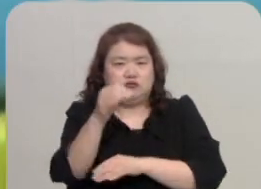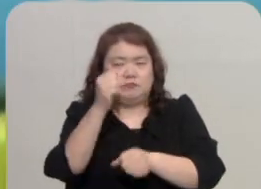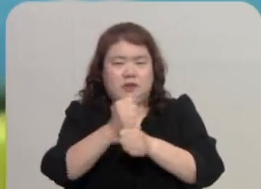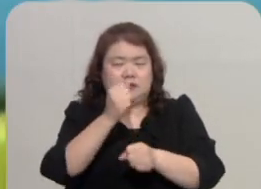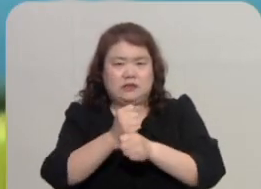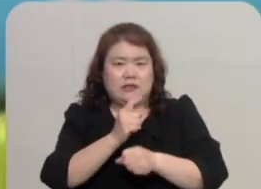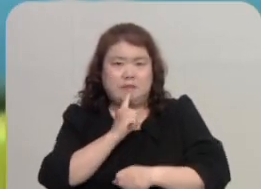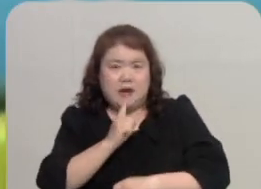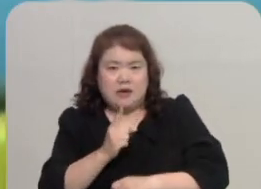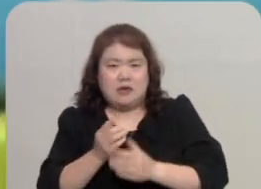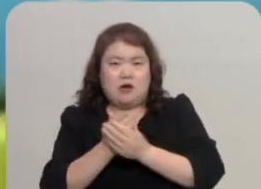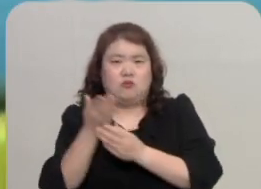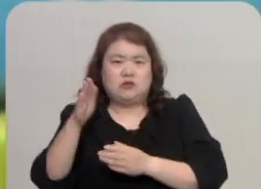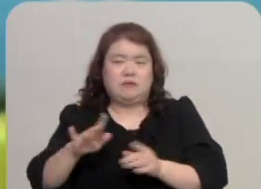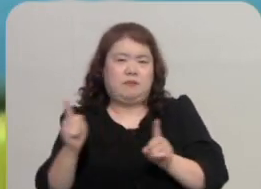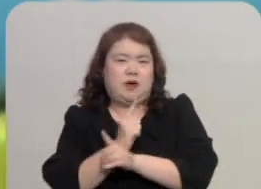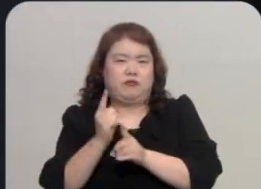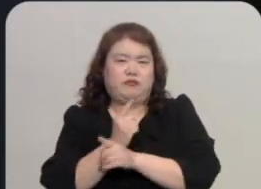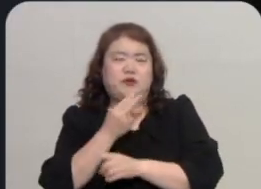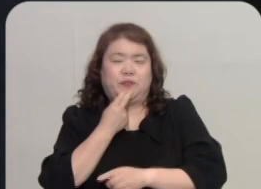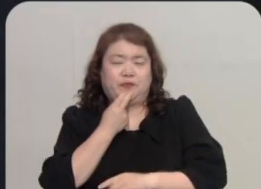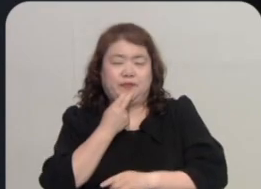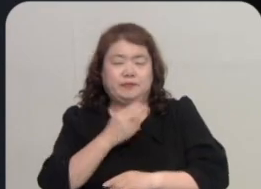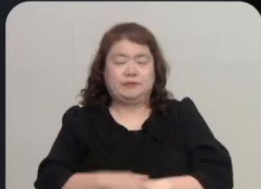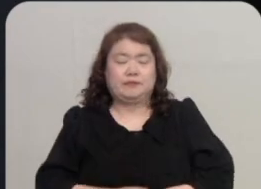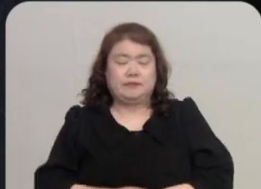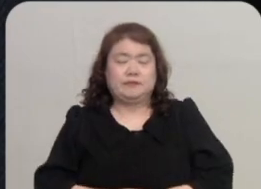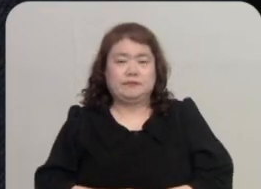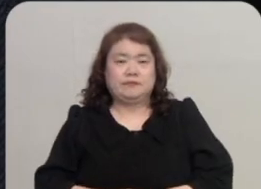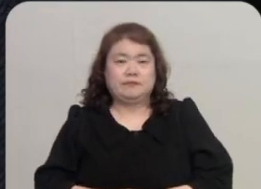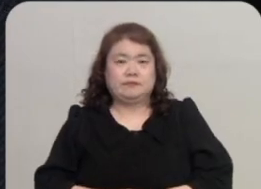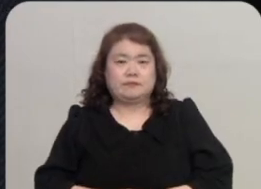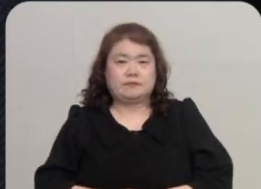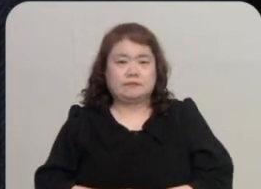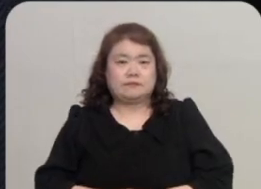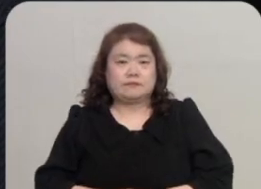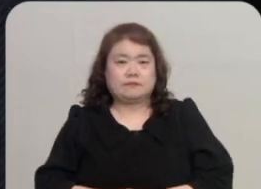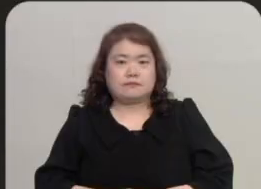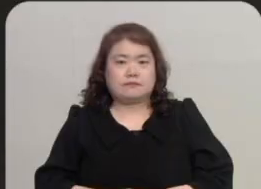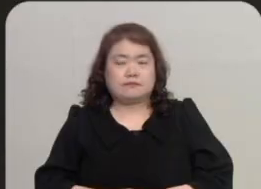있지만 좀처럼 바뀌진 않고 있습니다. KBS 뉴스 조휘연입니다.